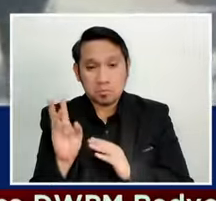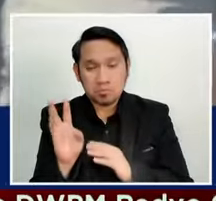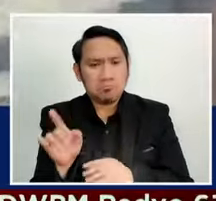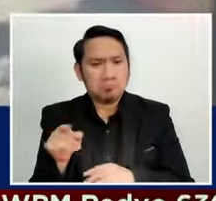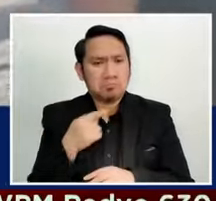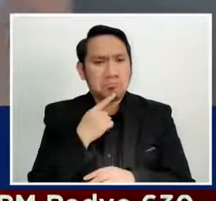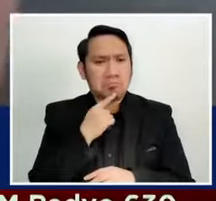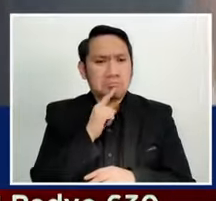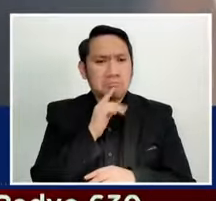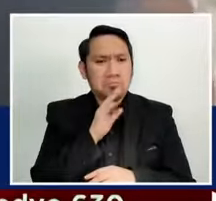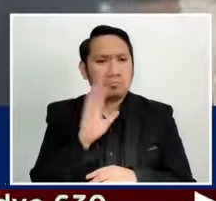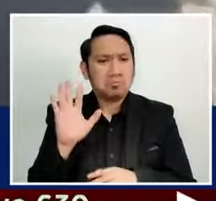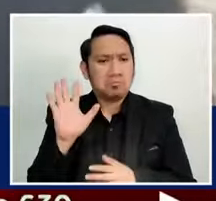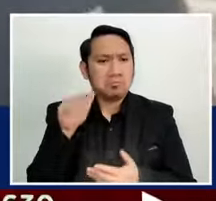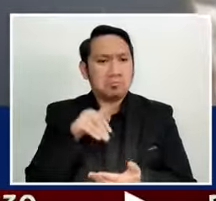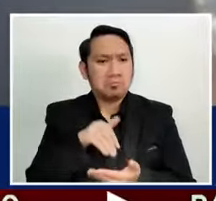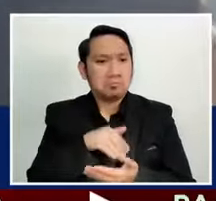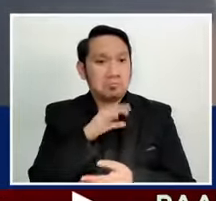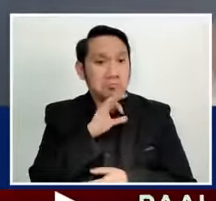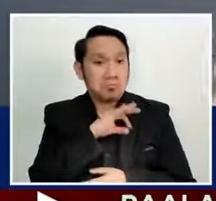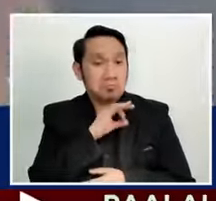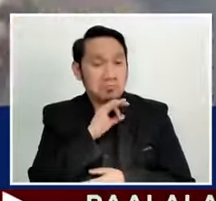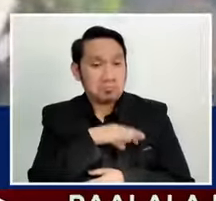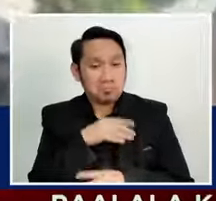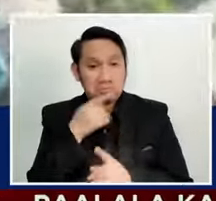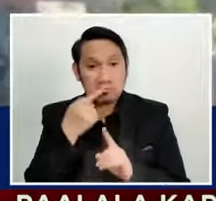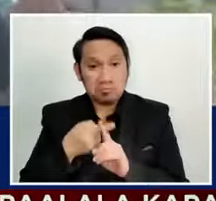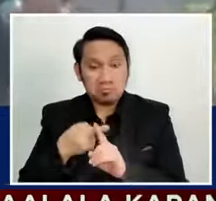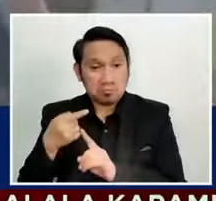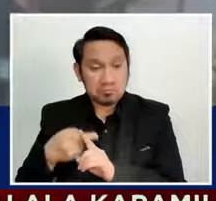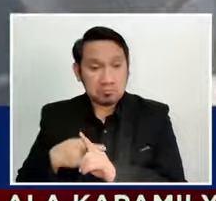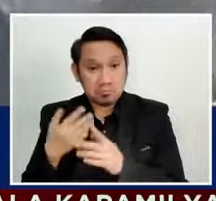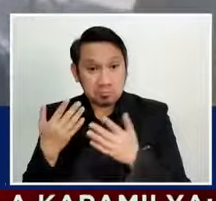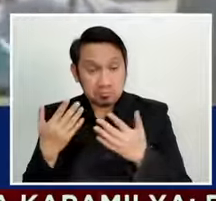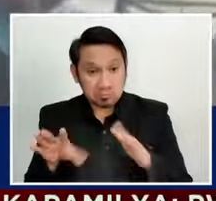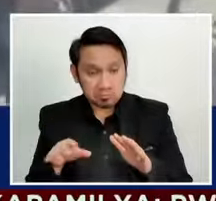ng 5,000 pisong kita kada buwan kapag naipasok na sa